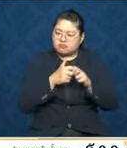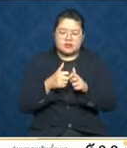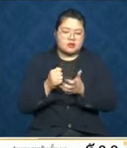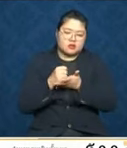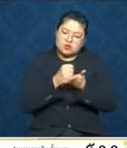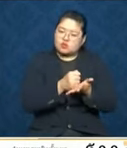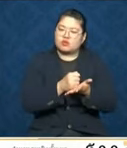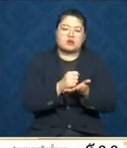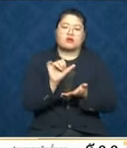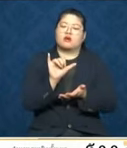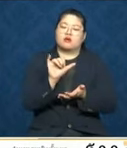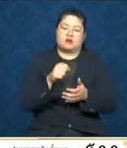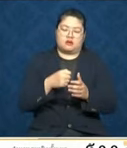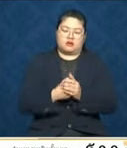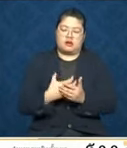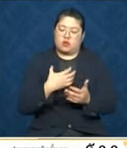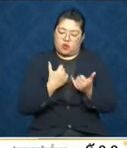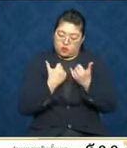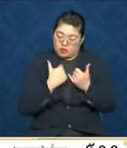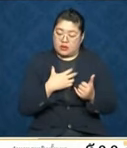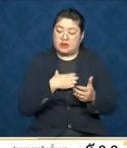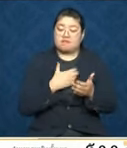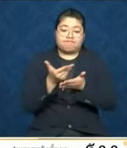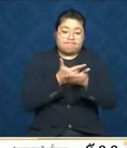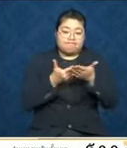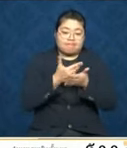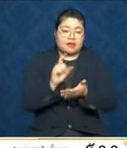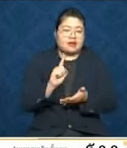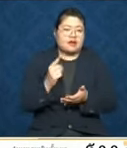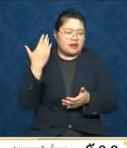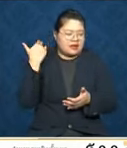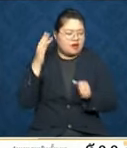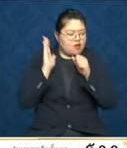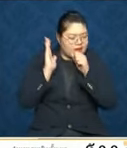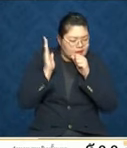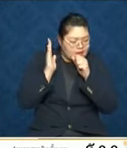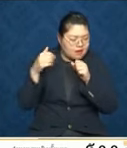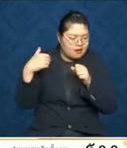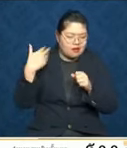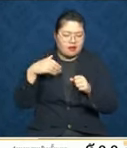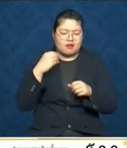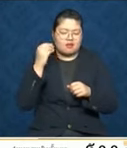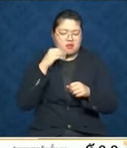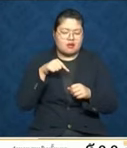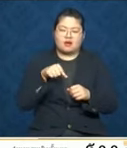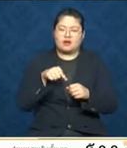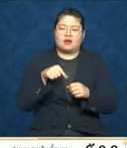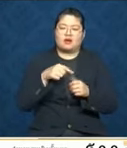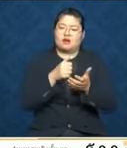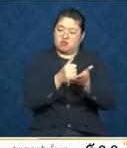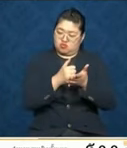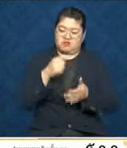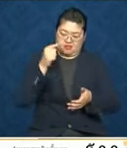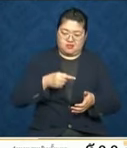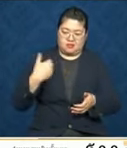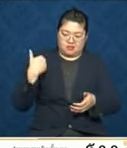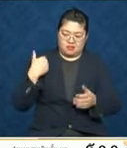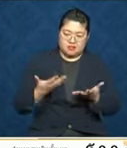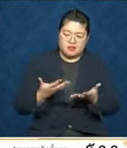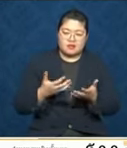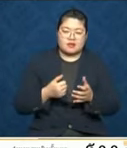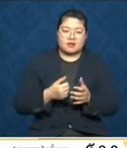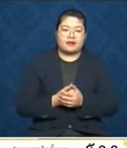ใดๆสักเท่าไหร่เลยครับเลยอยากจะปรึกษาหารือว่าที่เราปรึกษาหารือกันไปเนี่ยมันได้รับการตอบสนองจริงใช่ไหมครับเ